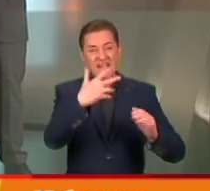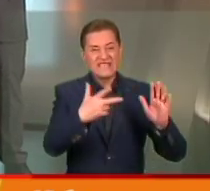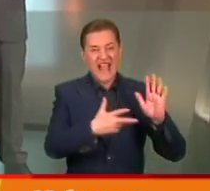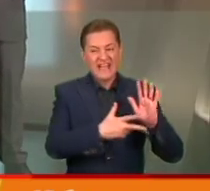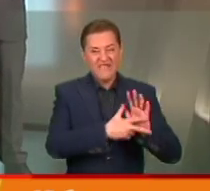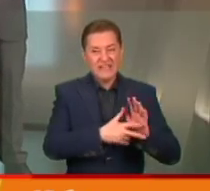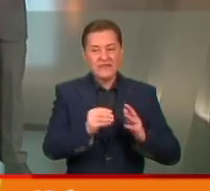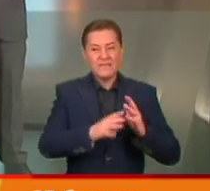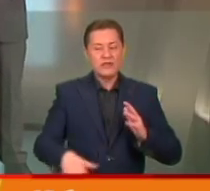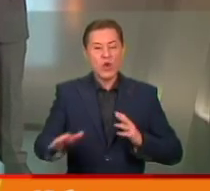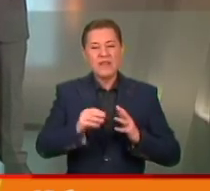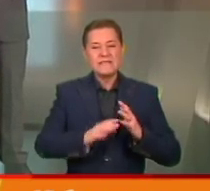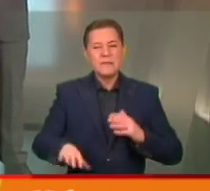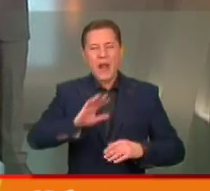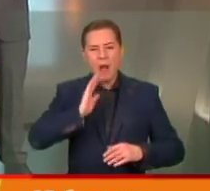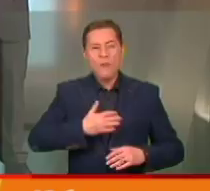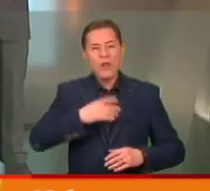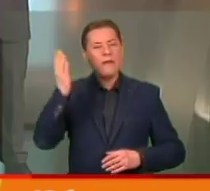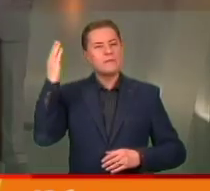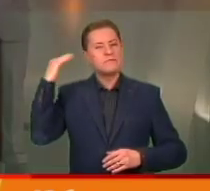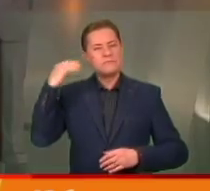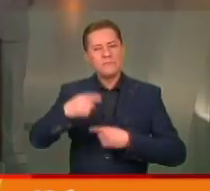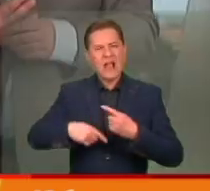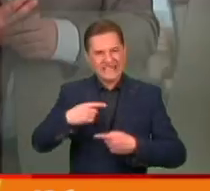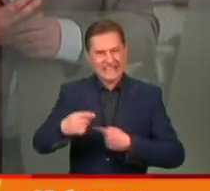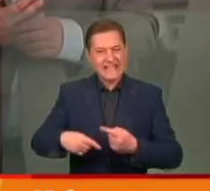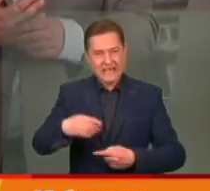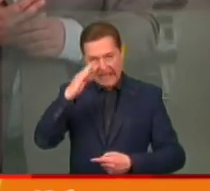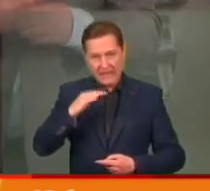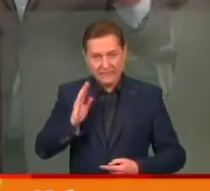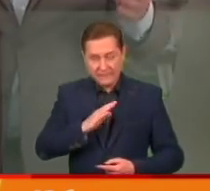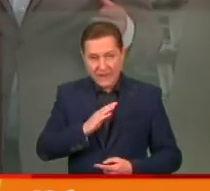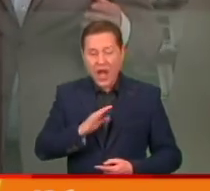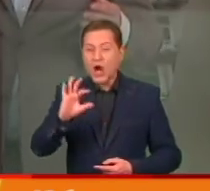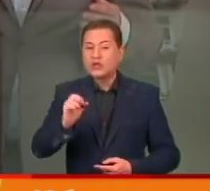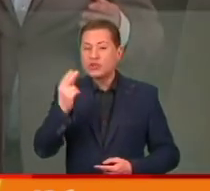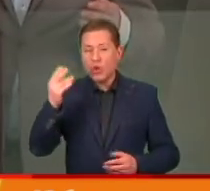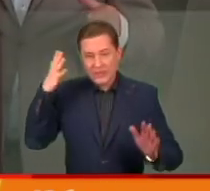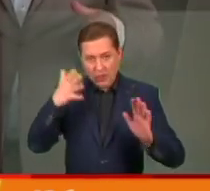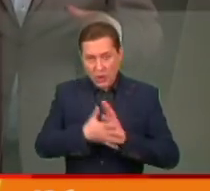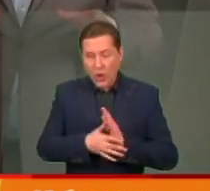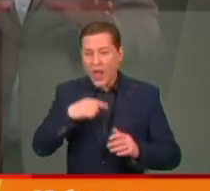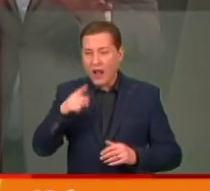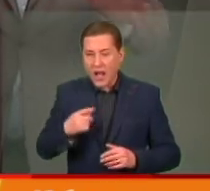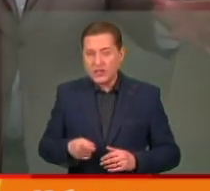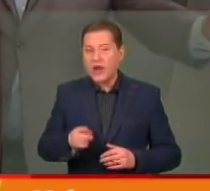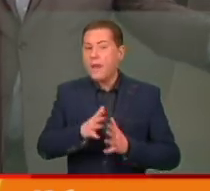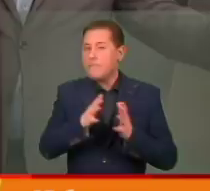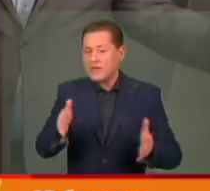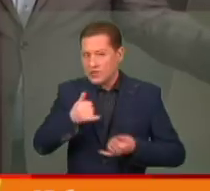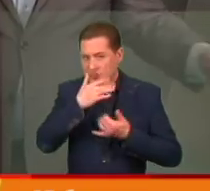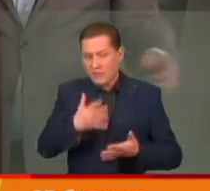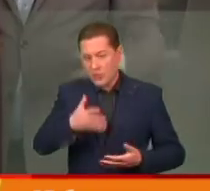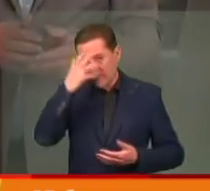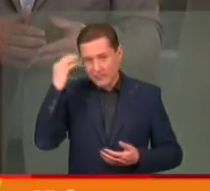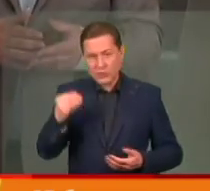58% – земля моїх батьків. Для них критична історія. Тож соціологія каже, більшість не може відпустити